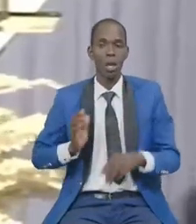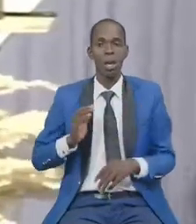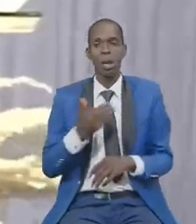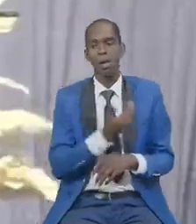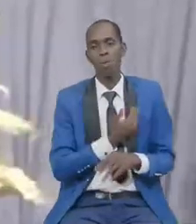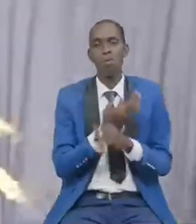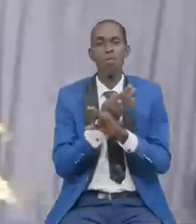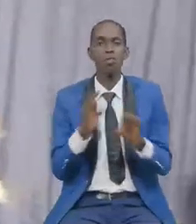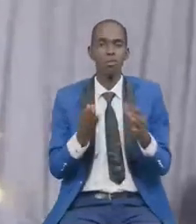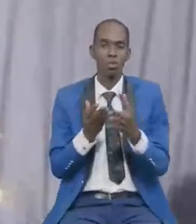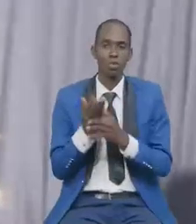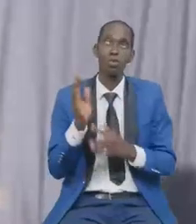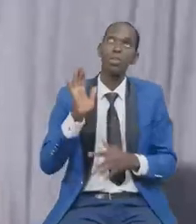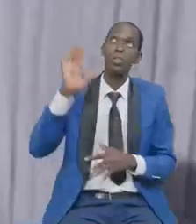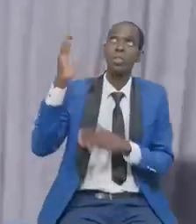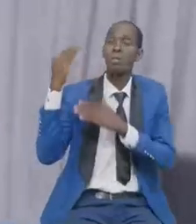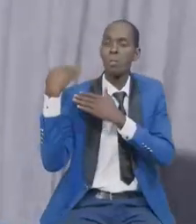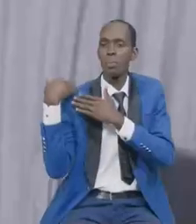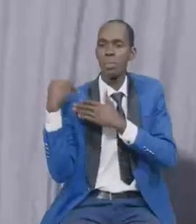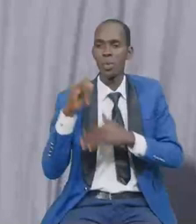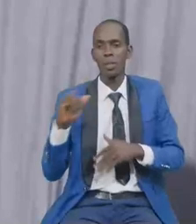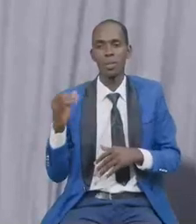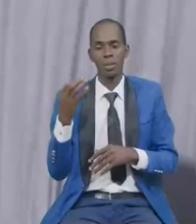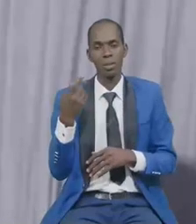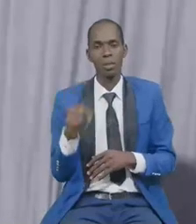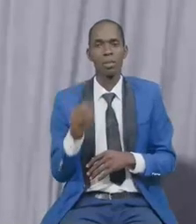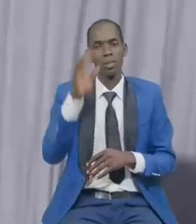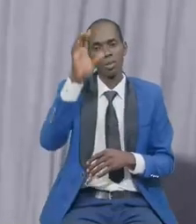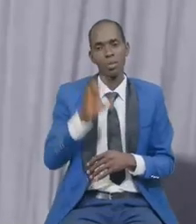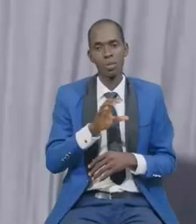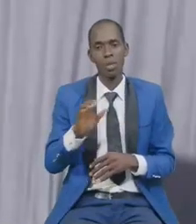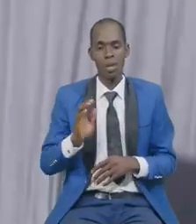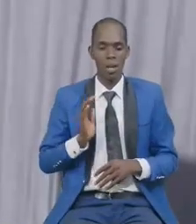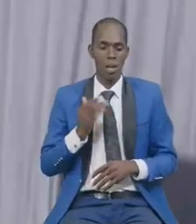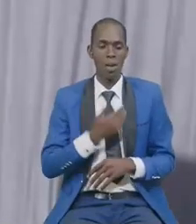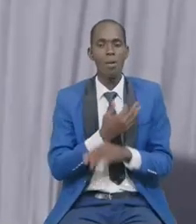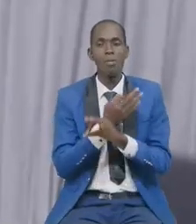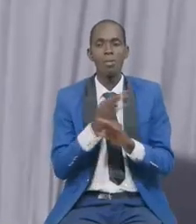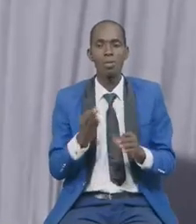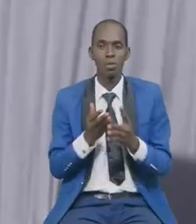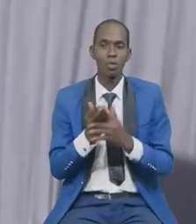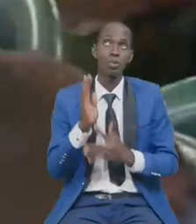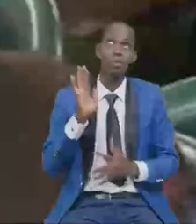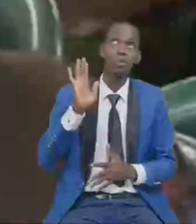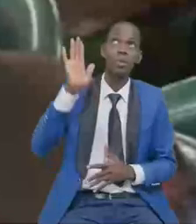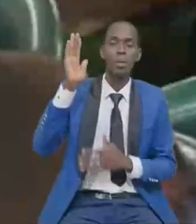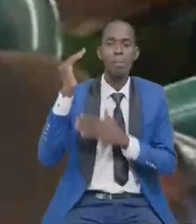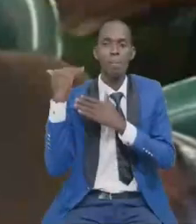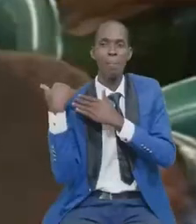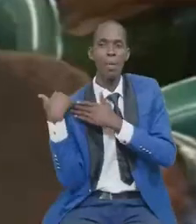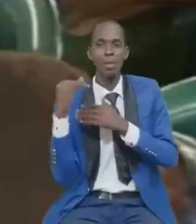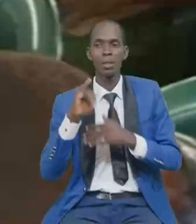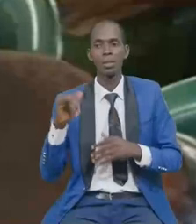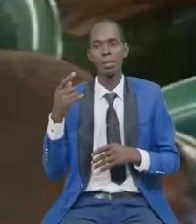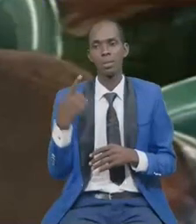croix. Notre liberté par son port de la croix. C'était pour toi qu'il a porté